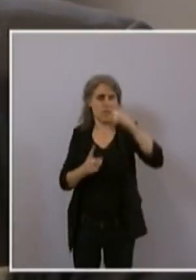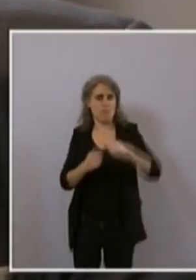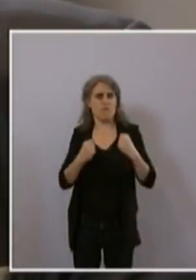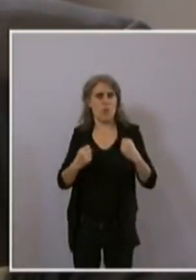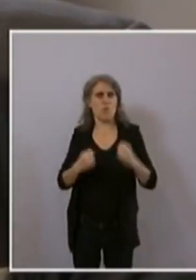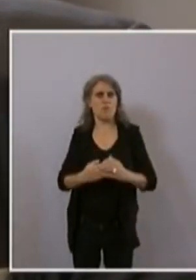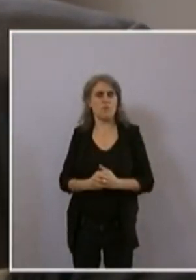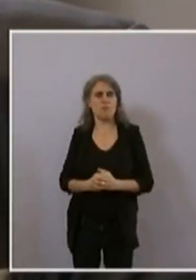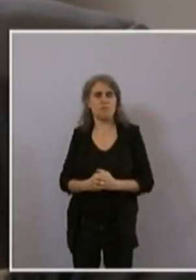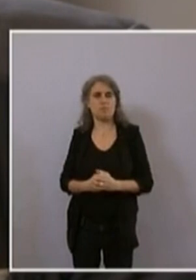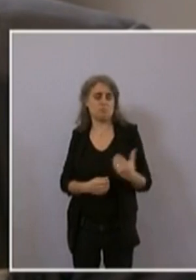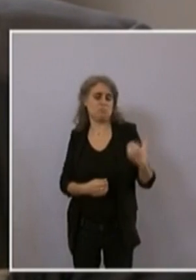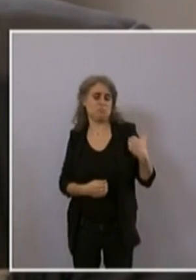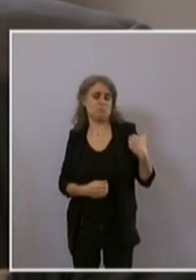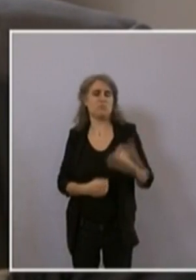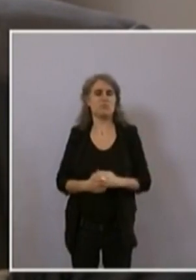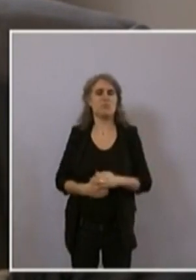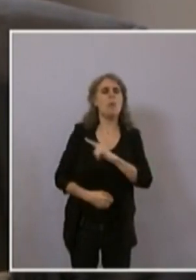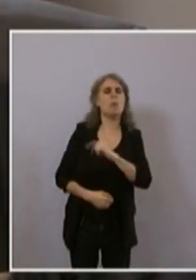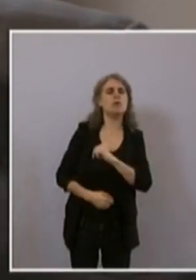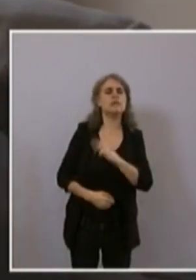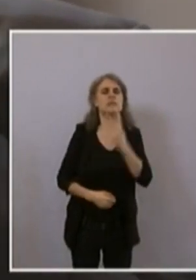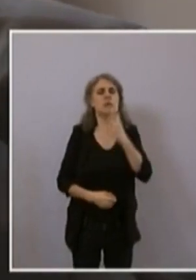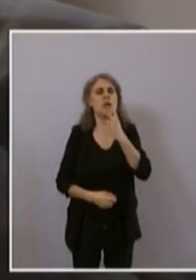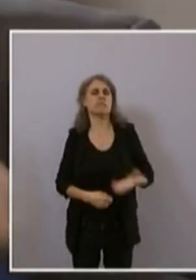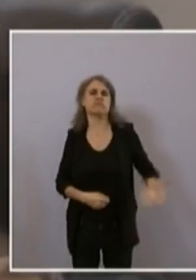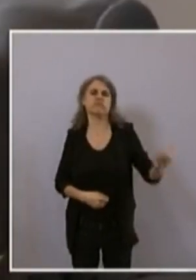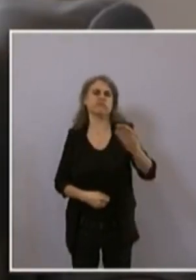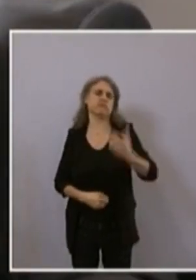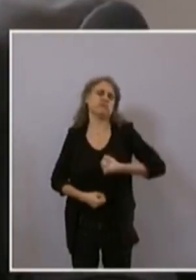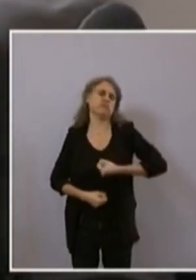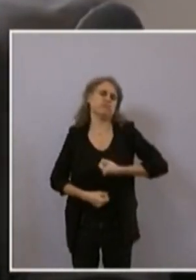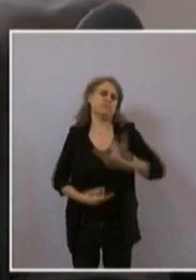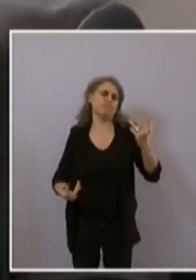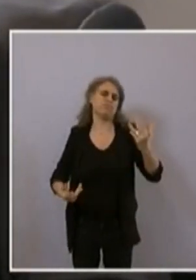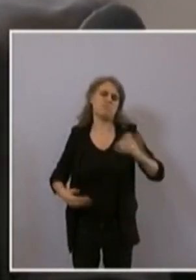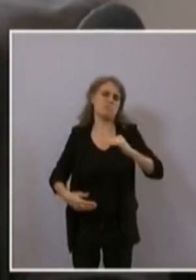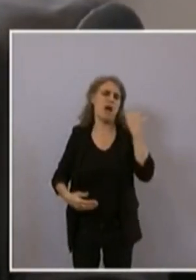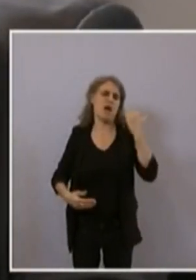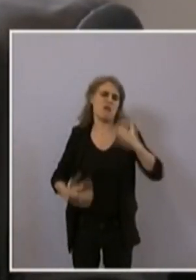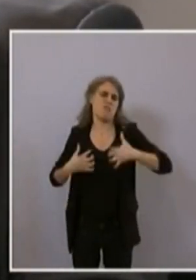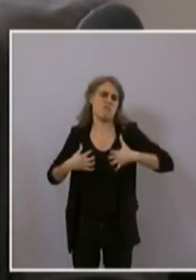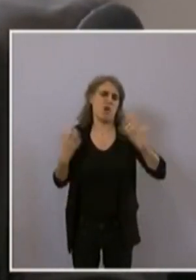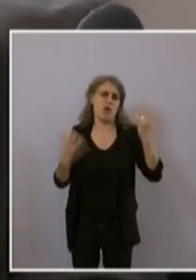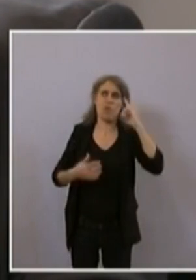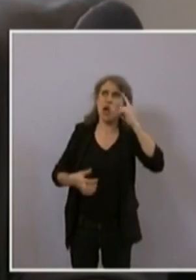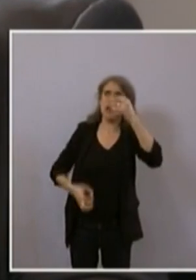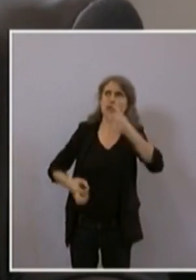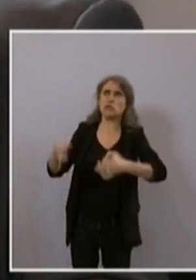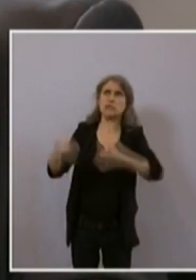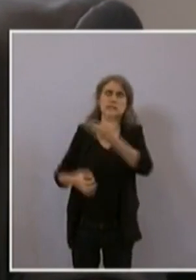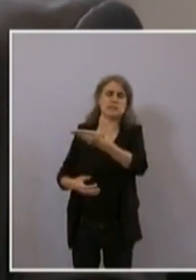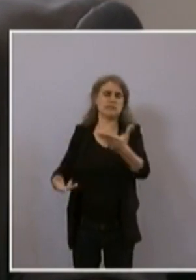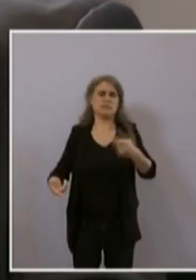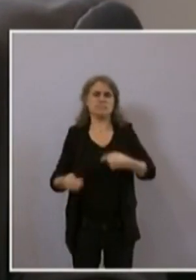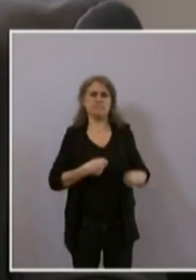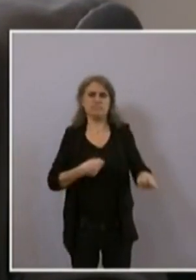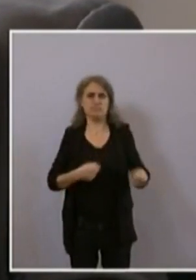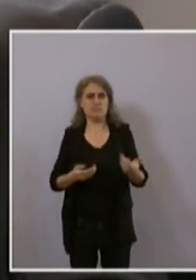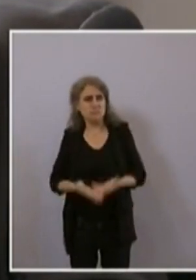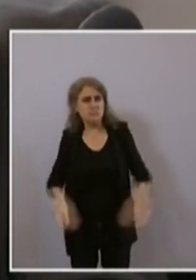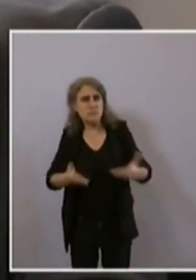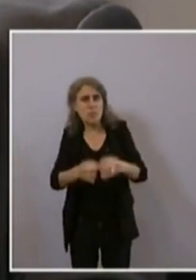derniers jours, les policiers et les citoyens ont manifesté leur ras-le-bol et leur colère d'une justice qui n'est pas à la hauteur de nos attentes dans un pays où la